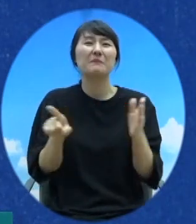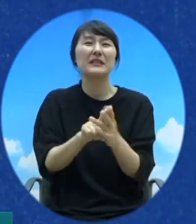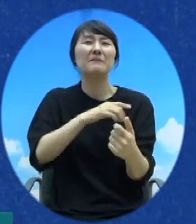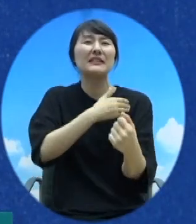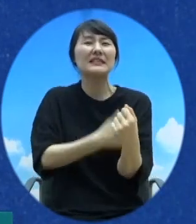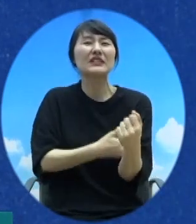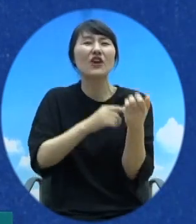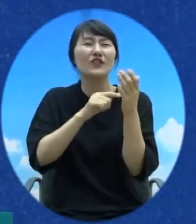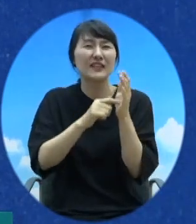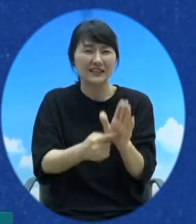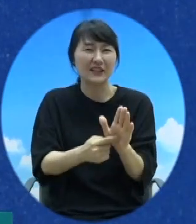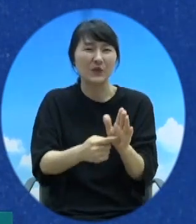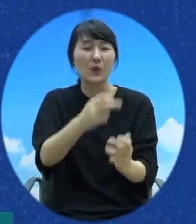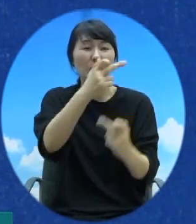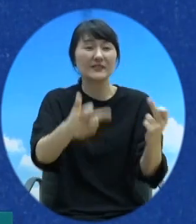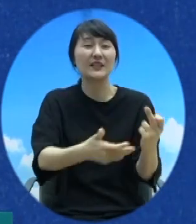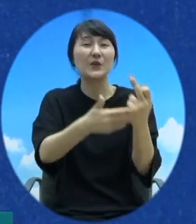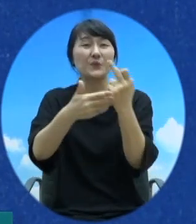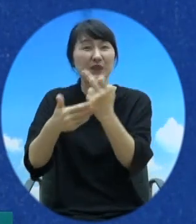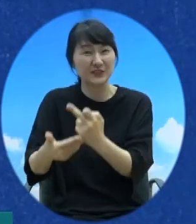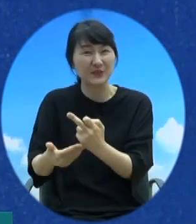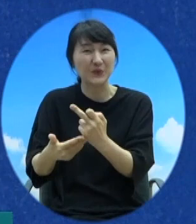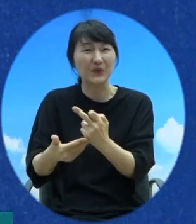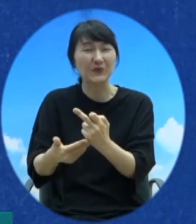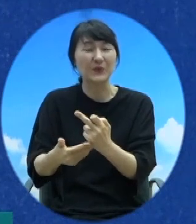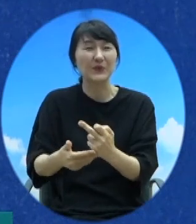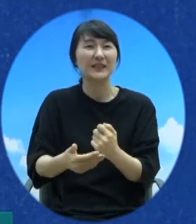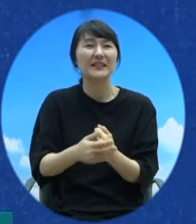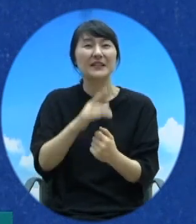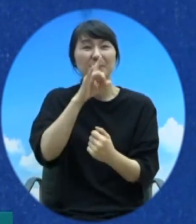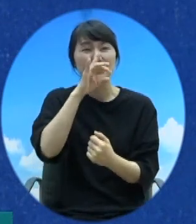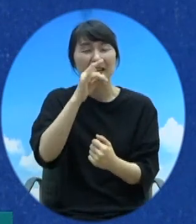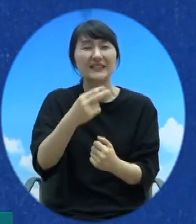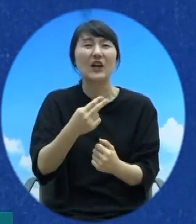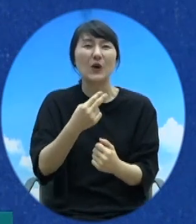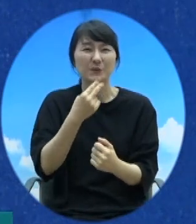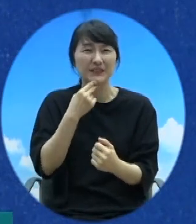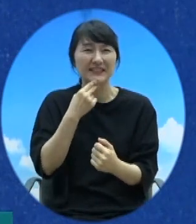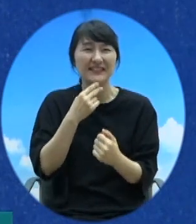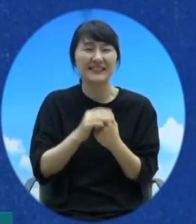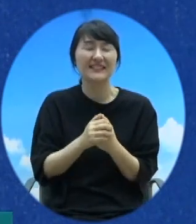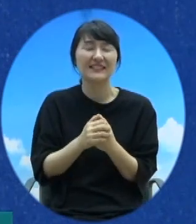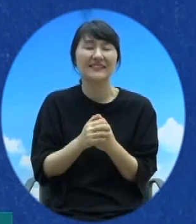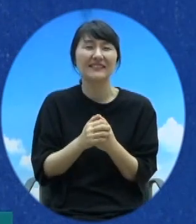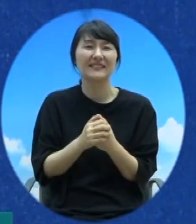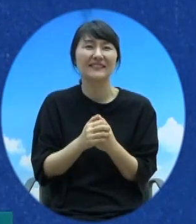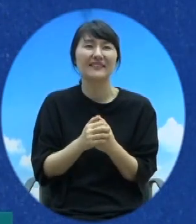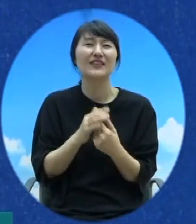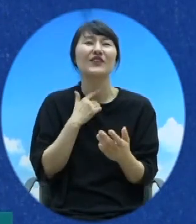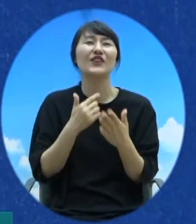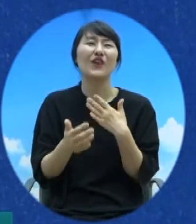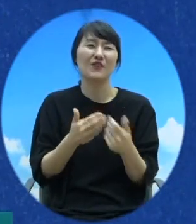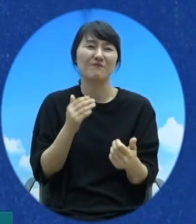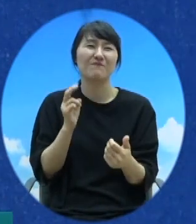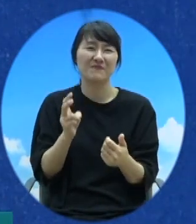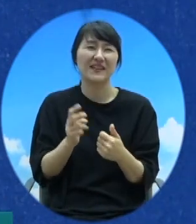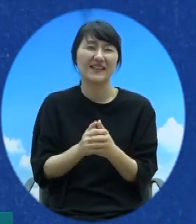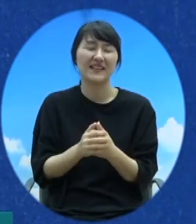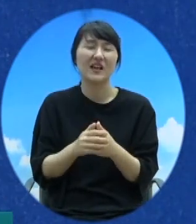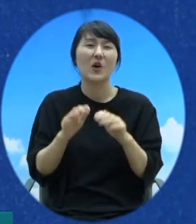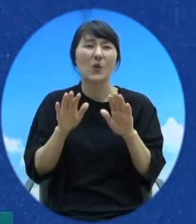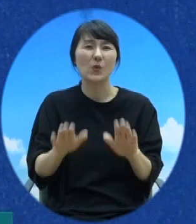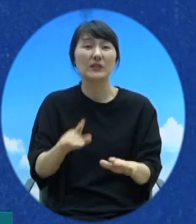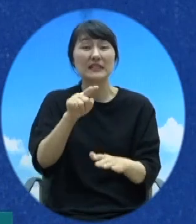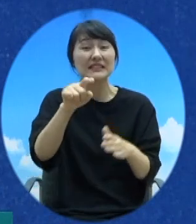역사하면 산도 옮겨지고 능치 못함도 없으리라. 오늘